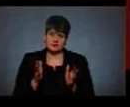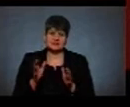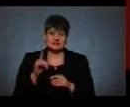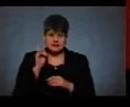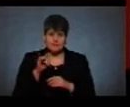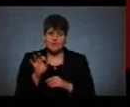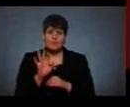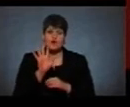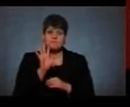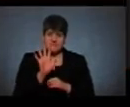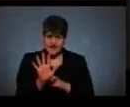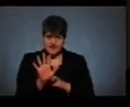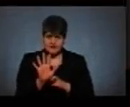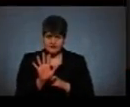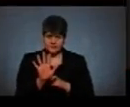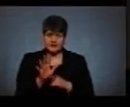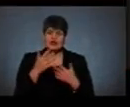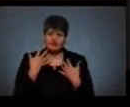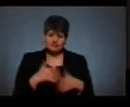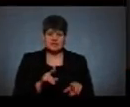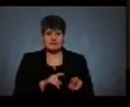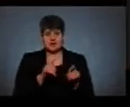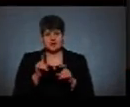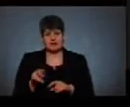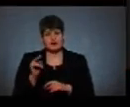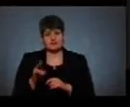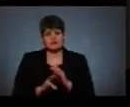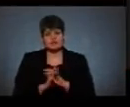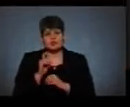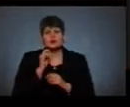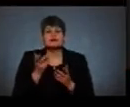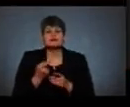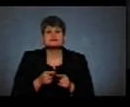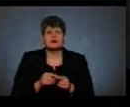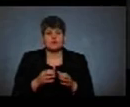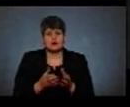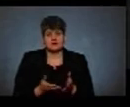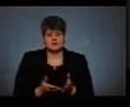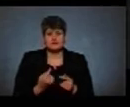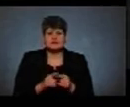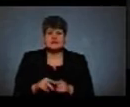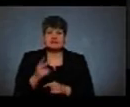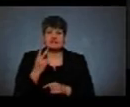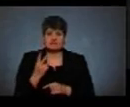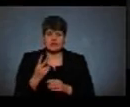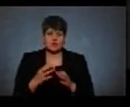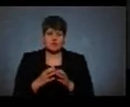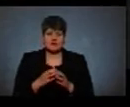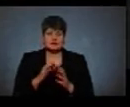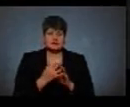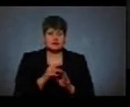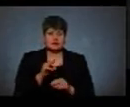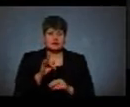5 громад, які вже перейшли до православної церкви України. Які це громади? Значить, це 2 громади в селі